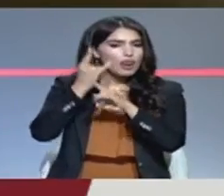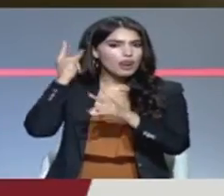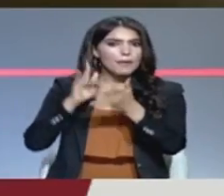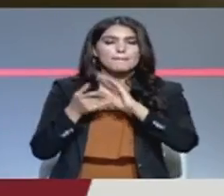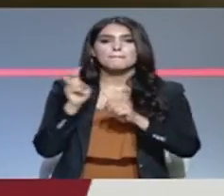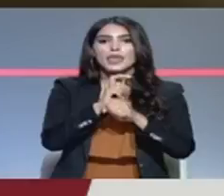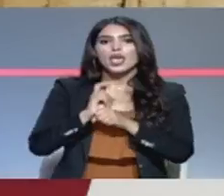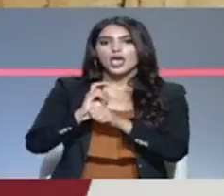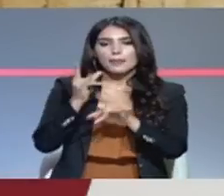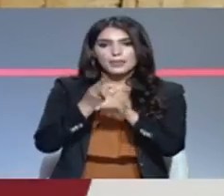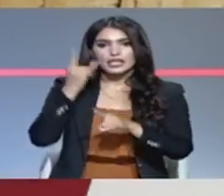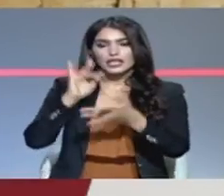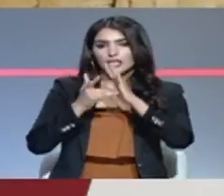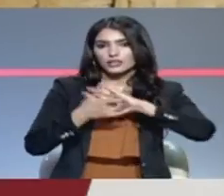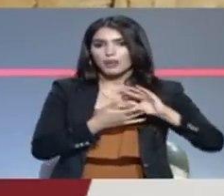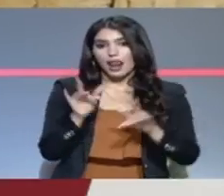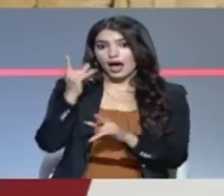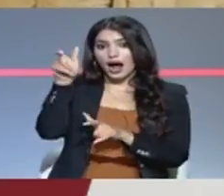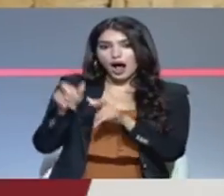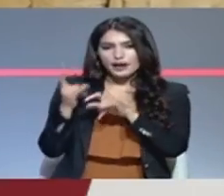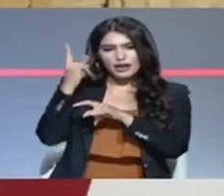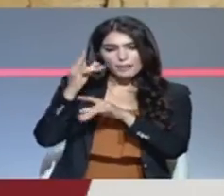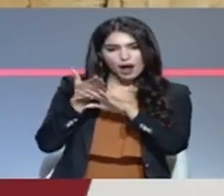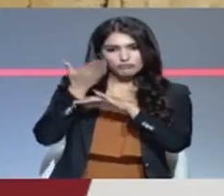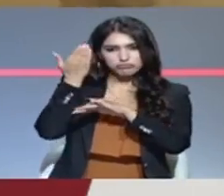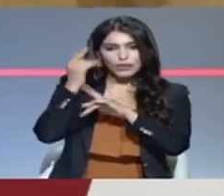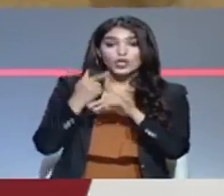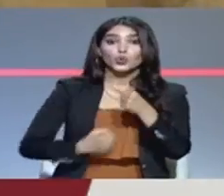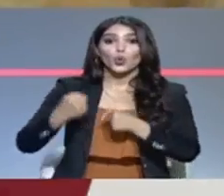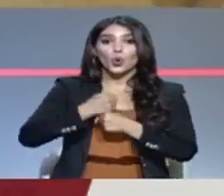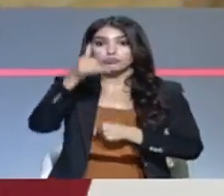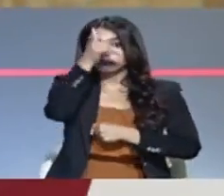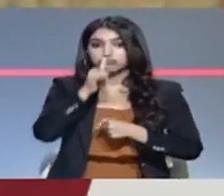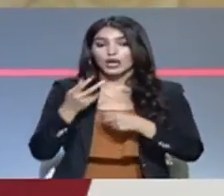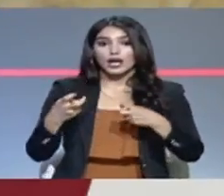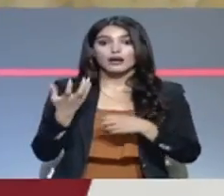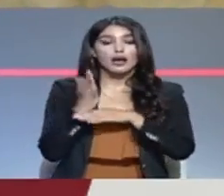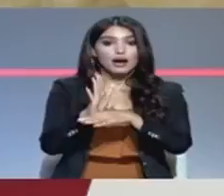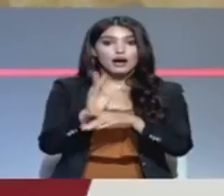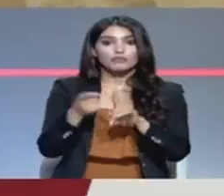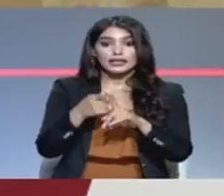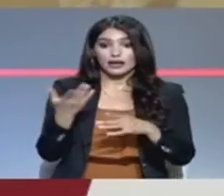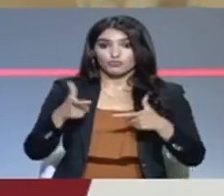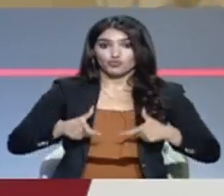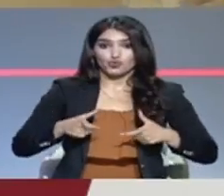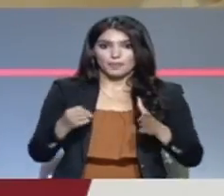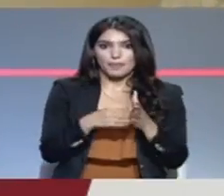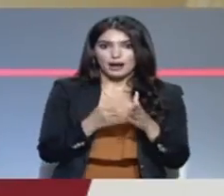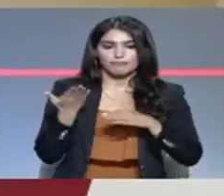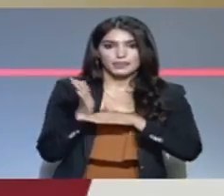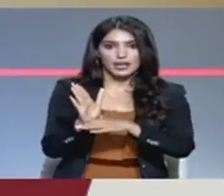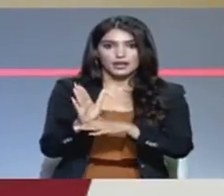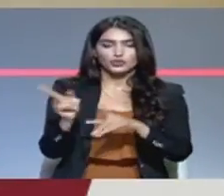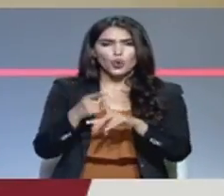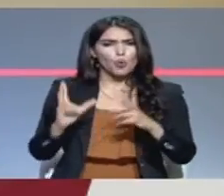الحقبة التاريخية للقائد الأسطوري حنبعل. ومنذ تأسيس المتحف تم عرض نسخة من هذا الدرع. في الآونة الأخيرة